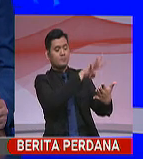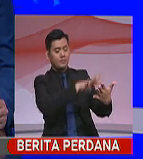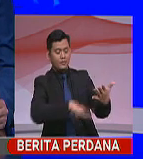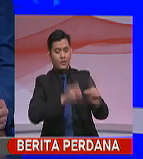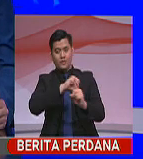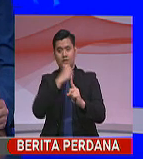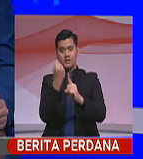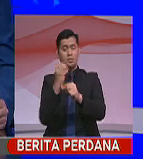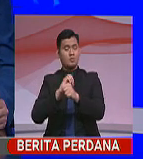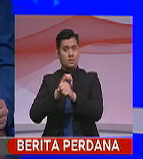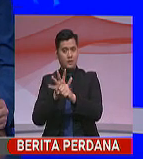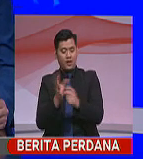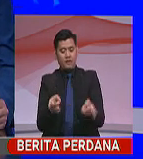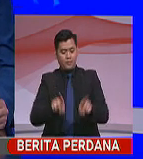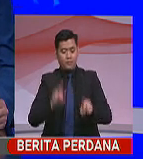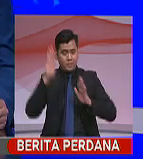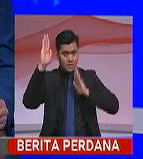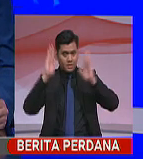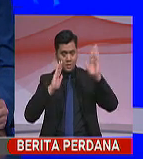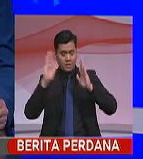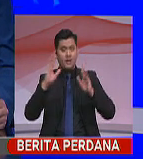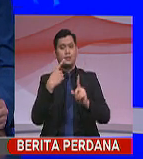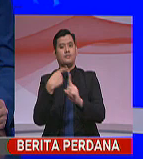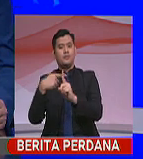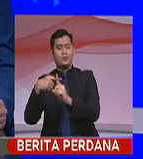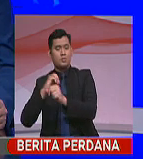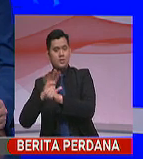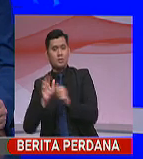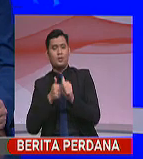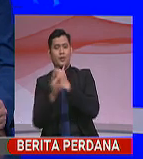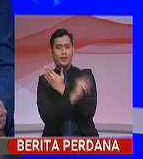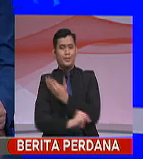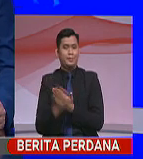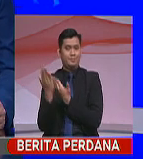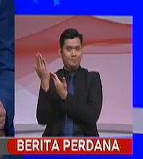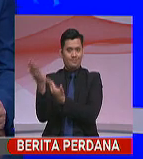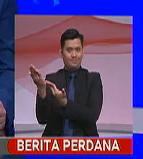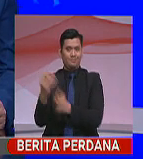terkini COVID-19 di Malaysia, diikuti kes positif harian mengikut negeri.